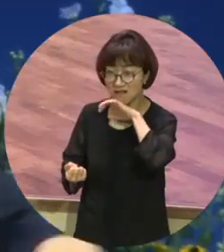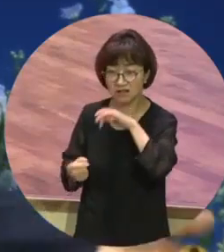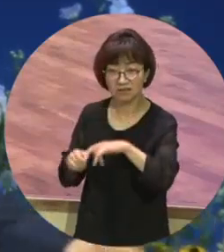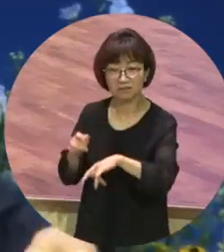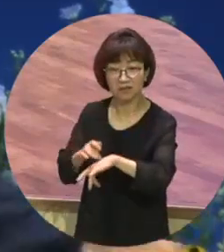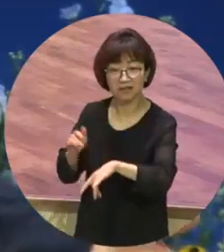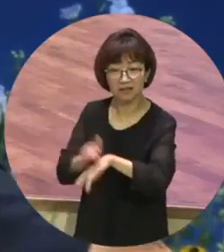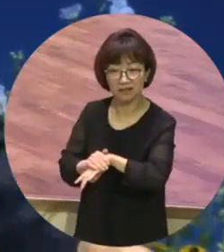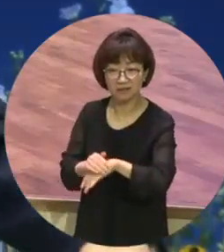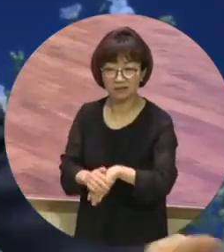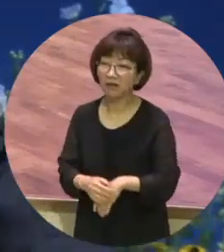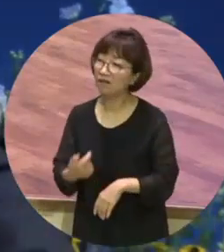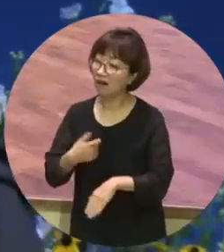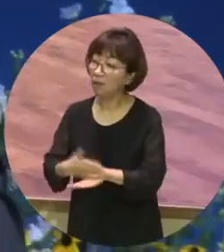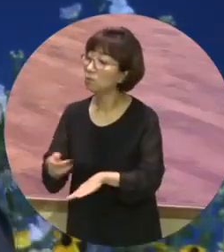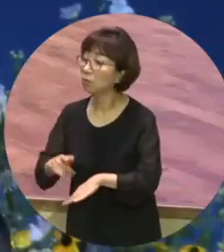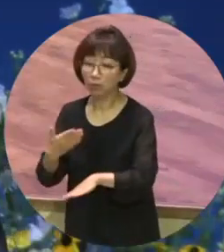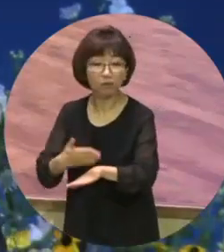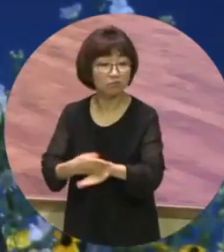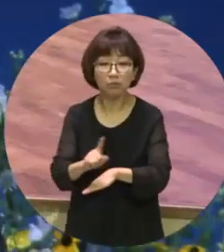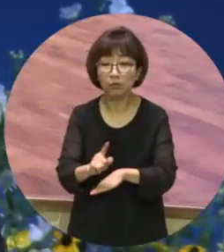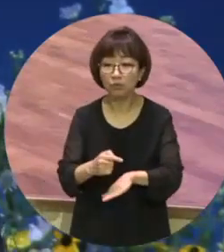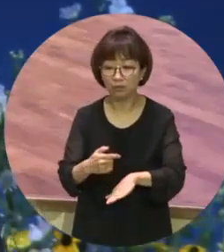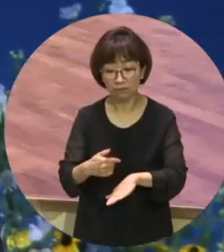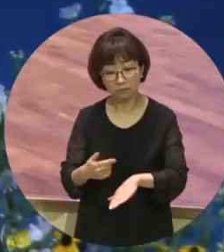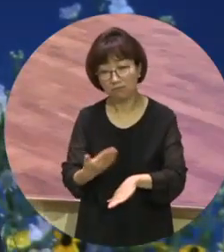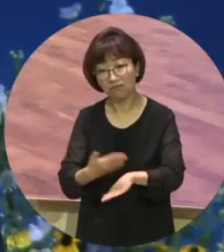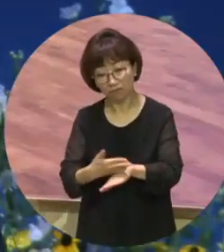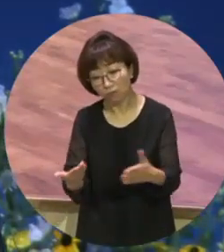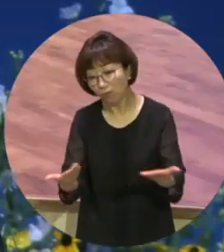거예요. 나는 감사할 게 없어. 내가 뭐 감사할 게 있어.